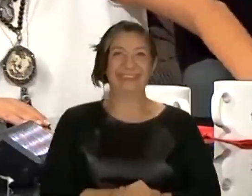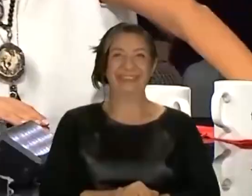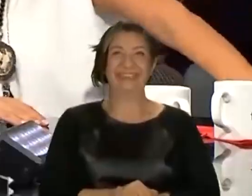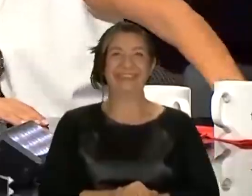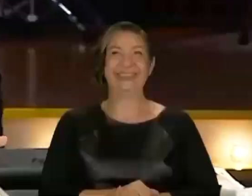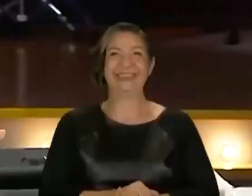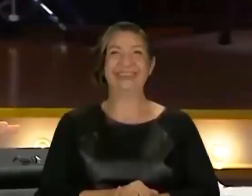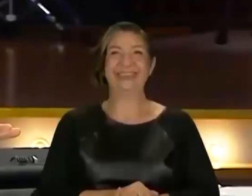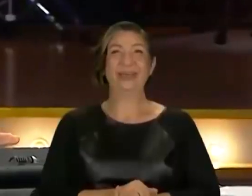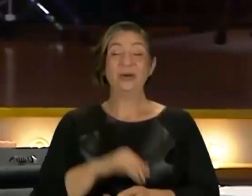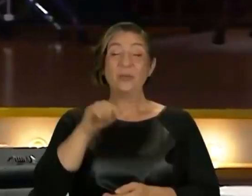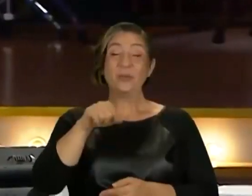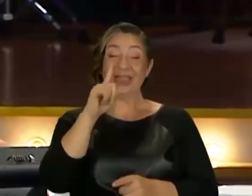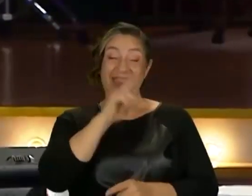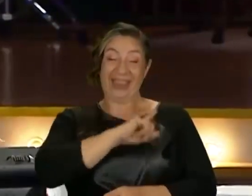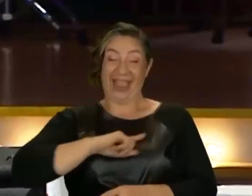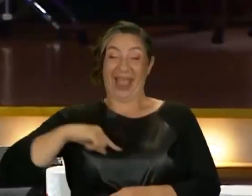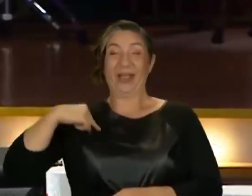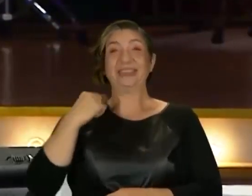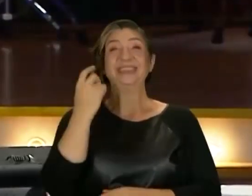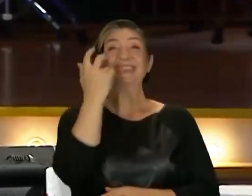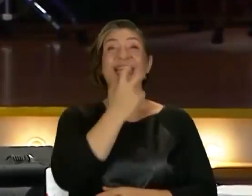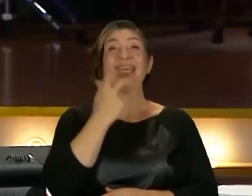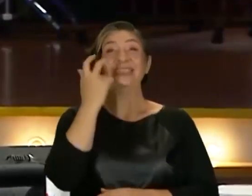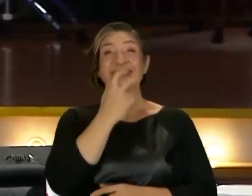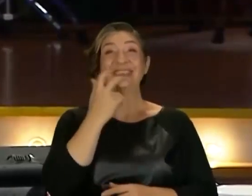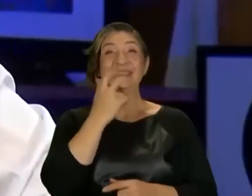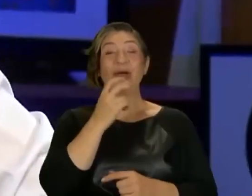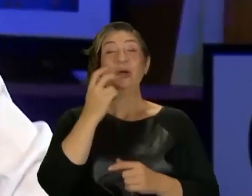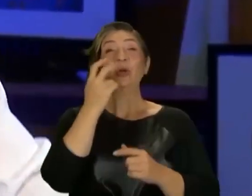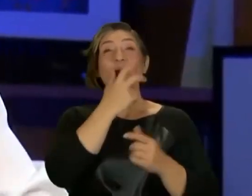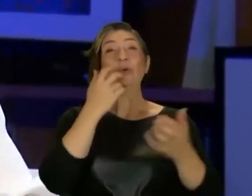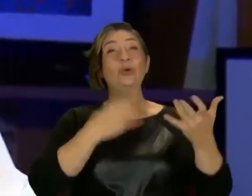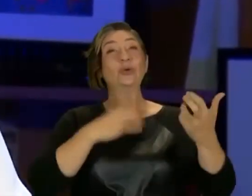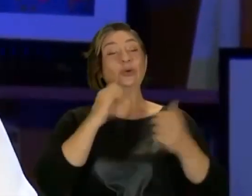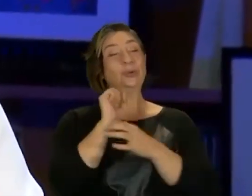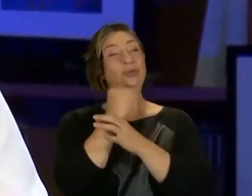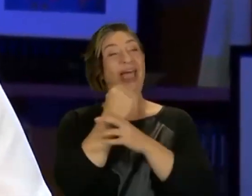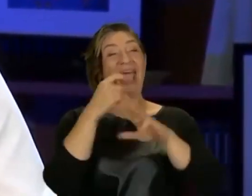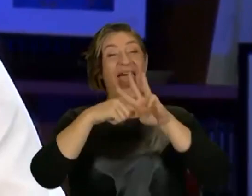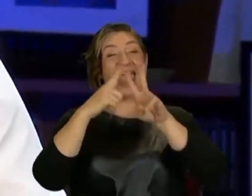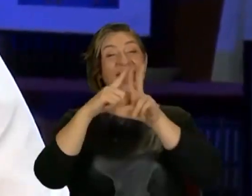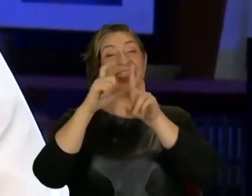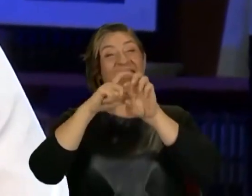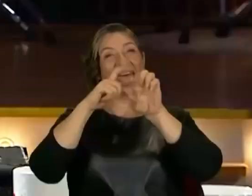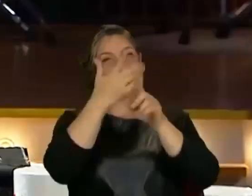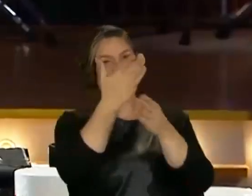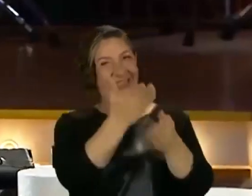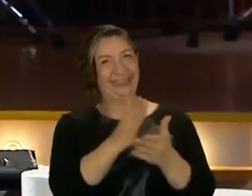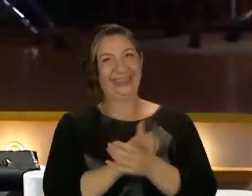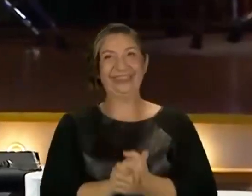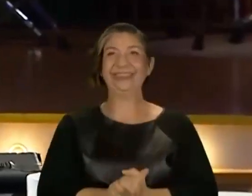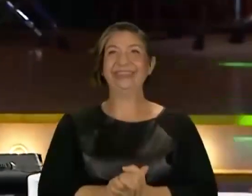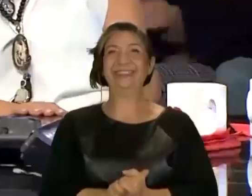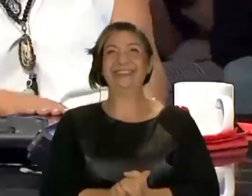Yani bugünün değil mi tek dekolte sanatçısı, türkü üstadı Ender Balkır. Evet, yürü be.